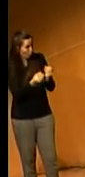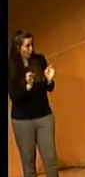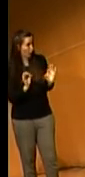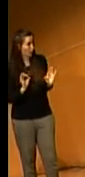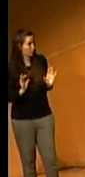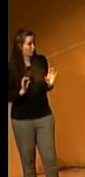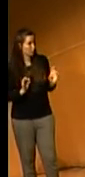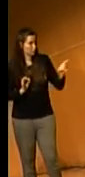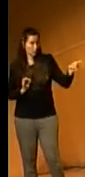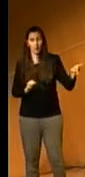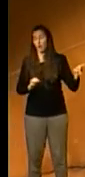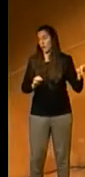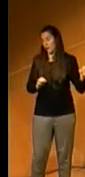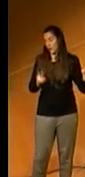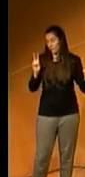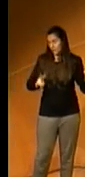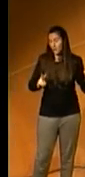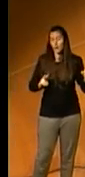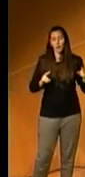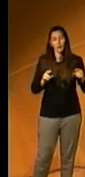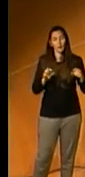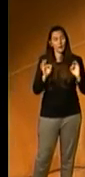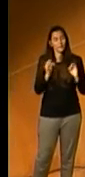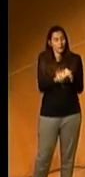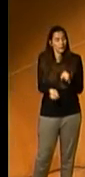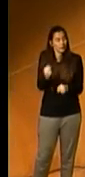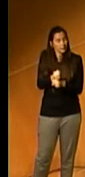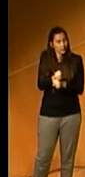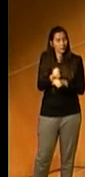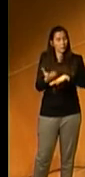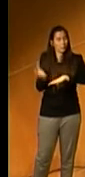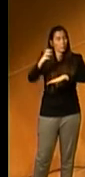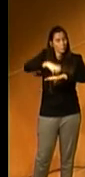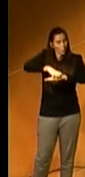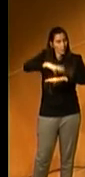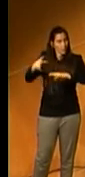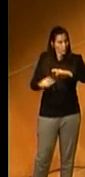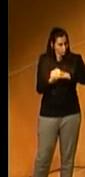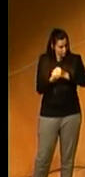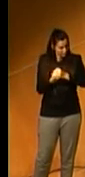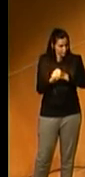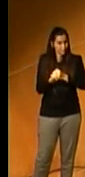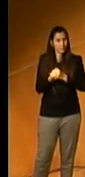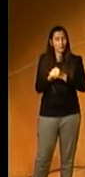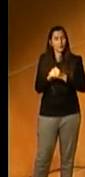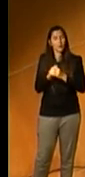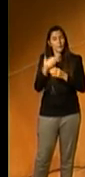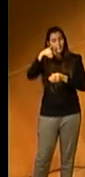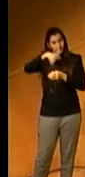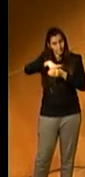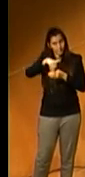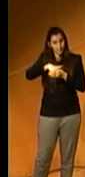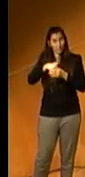Alors, dans le cadre de la mise en place des pôles inclusifs, la professionnalisation des accompagnants